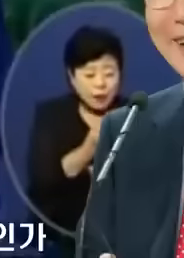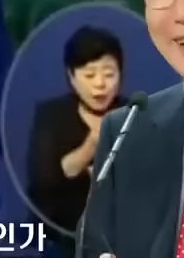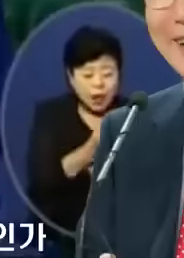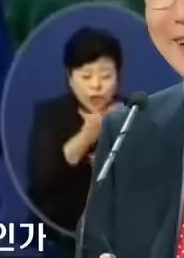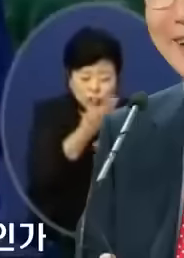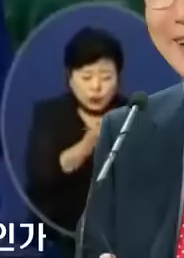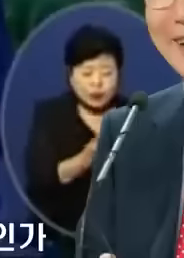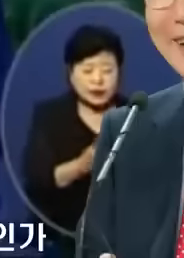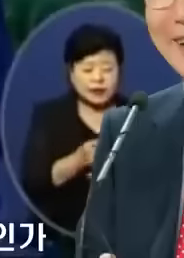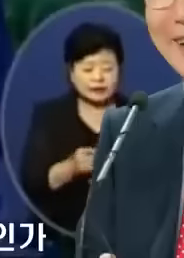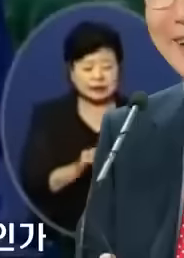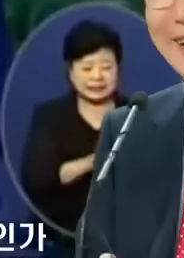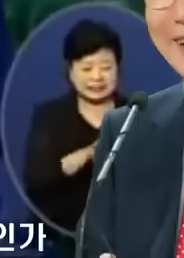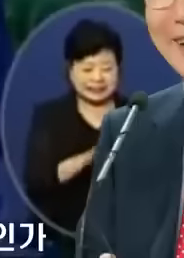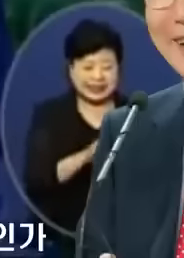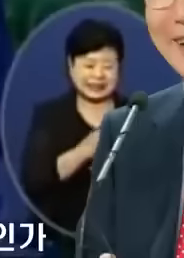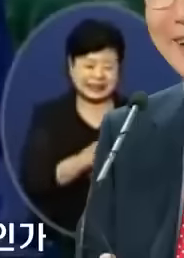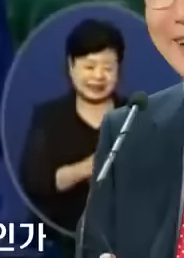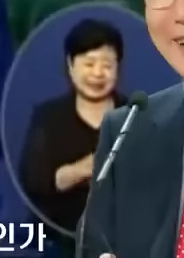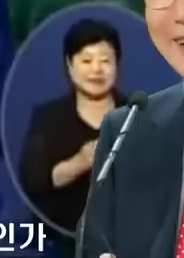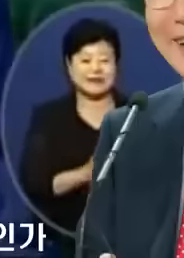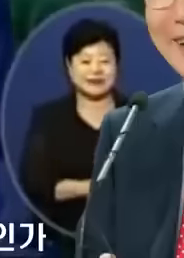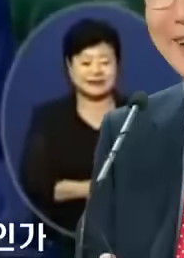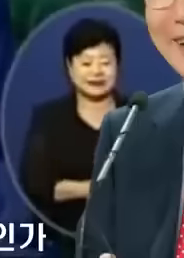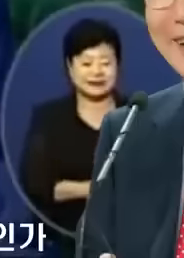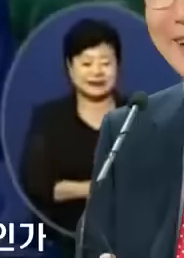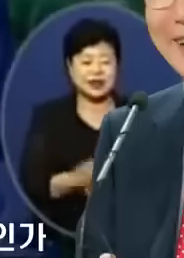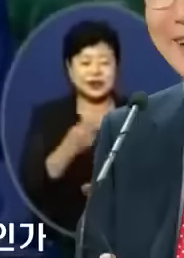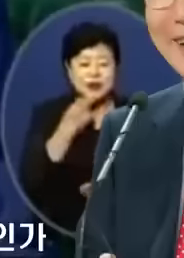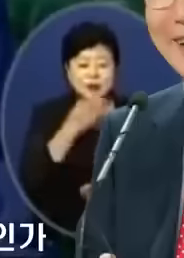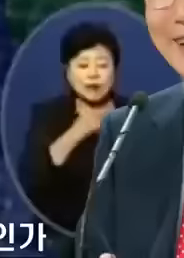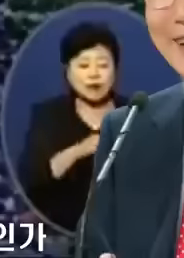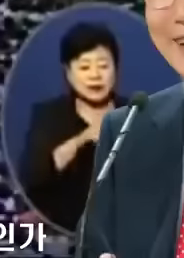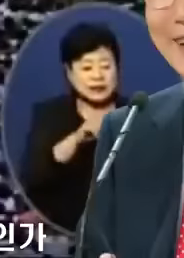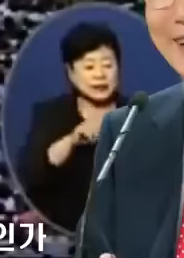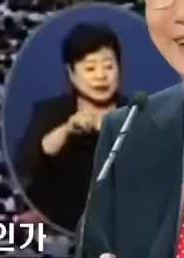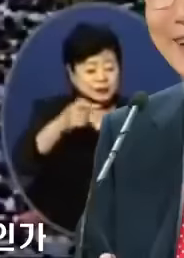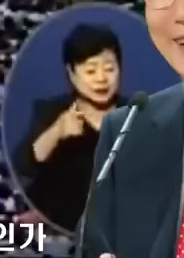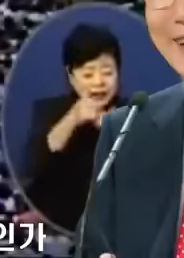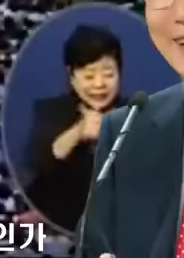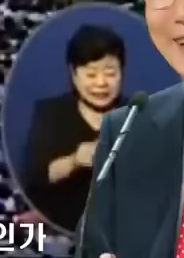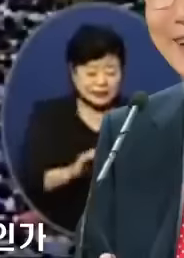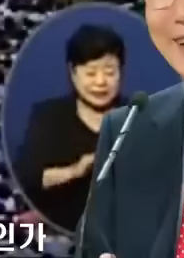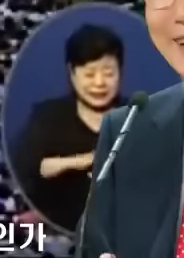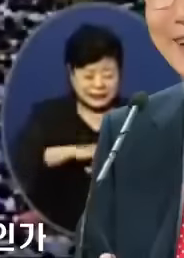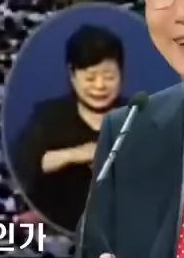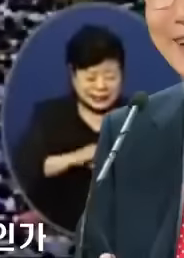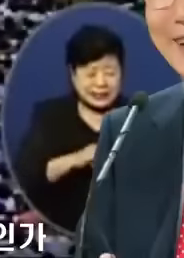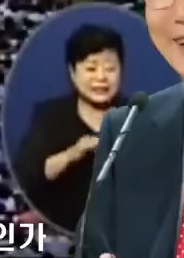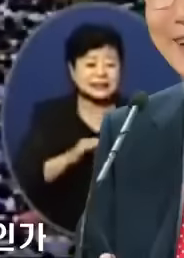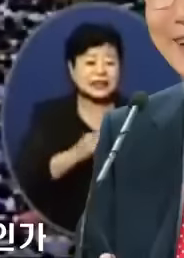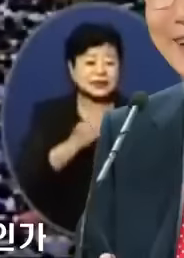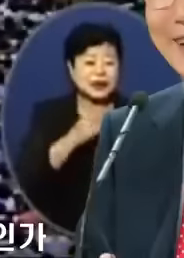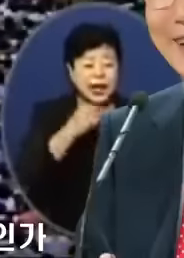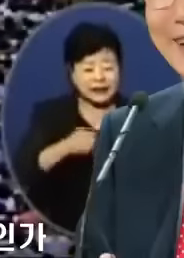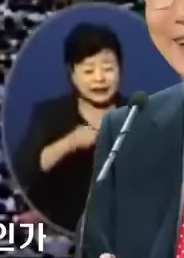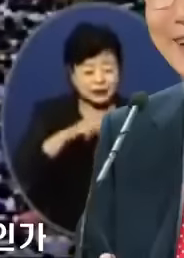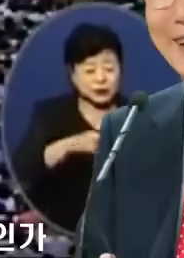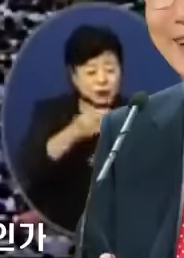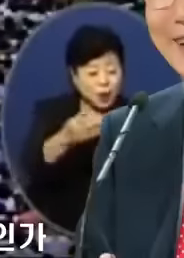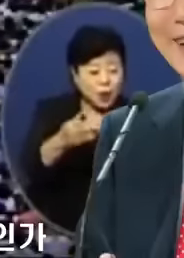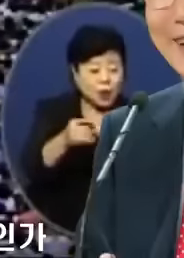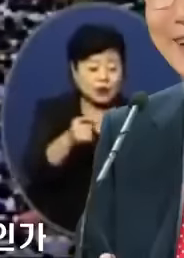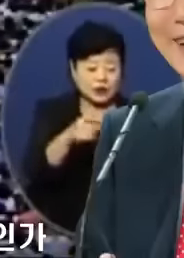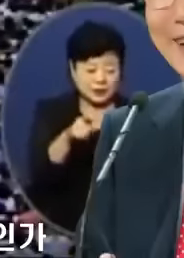보배롭고 존귀하며 내가 너를 사랑하였다고 말했었습니다. 요한복음 3장 16절에도 하나님이 세상을 이처럼 사랑하사 독생자를 주셨으니